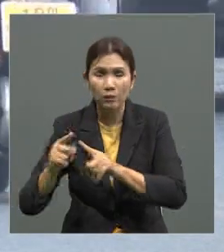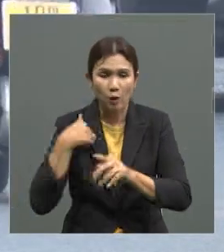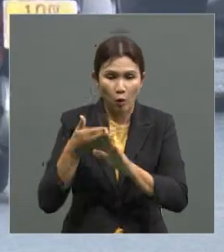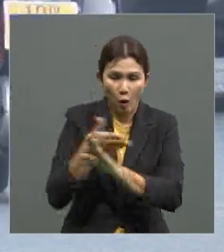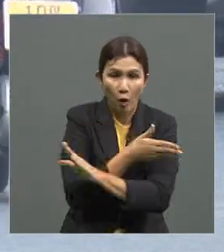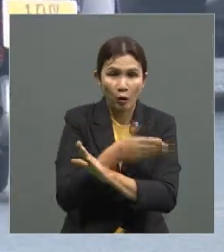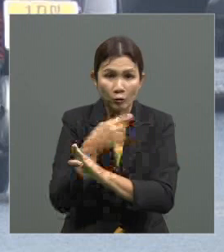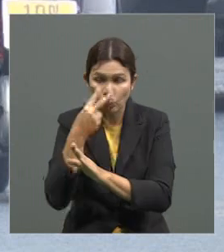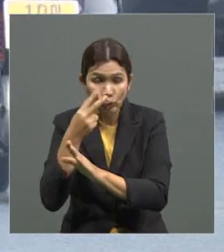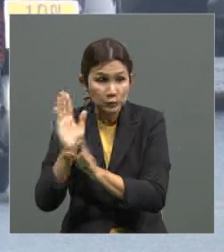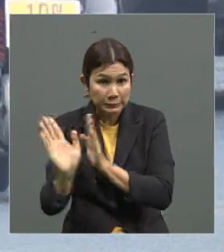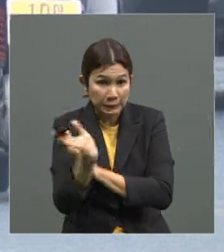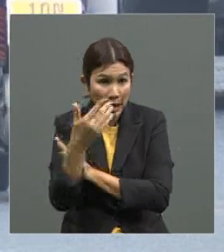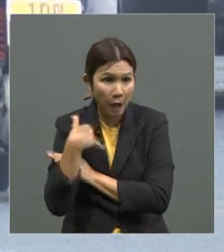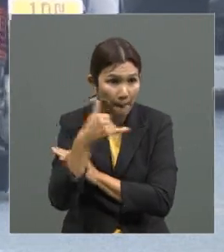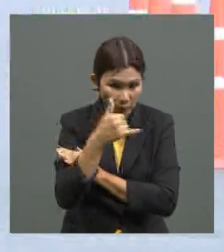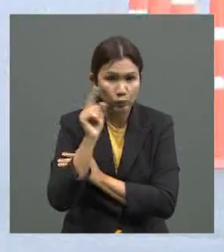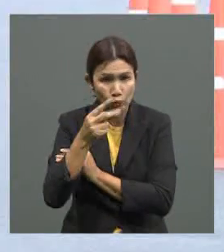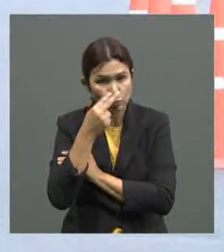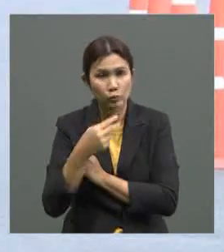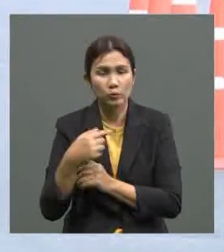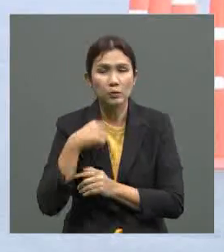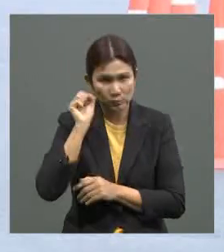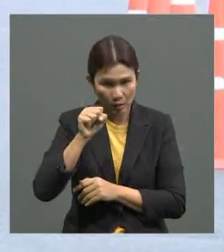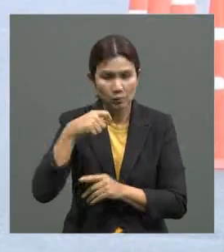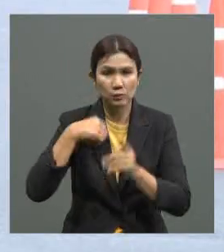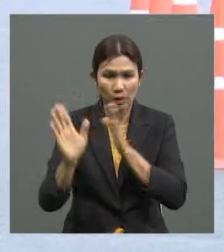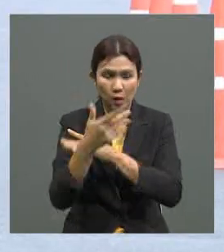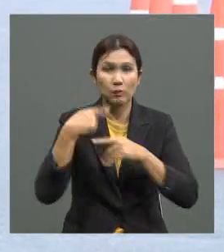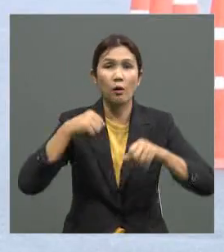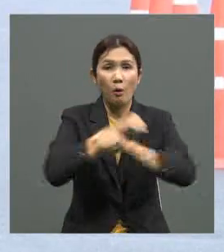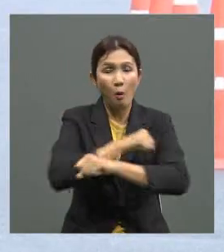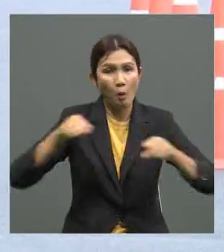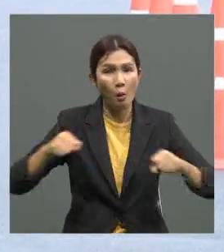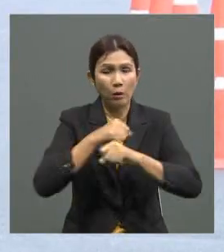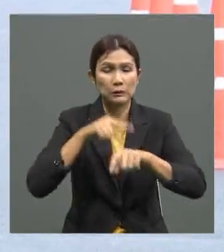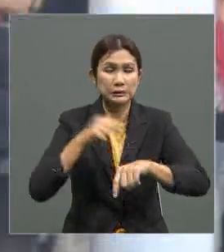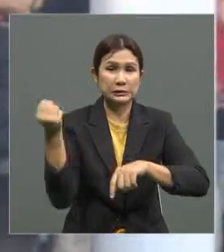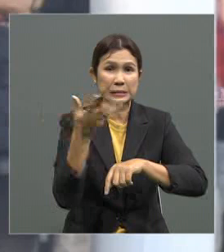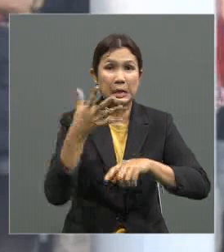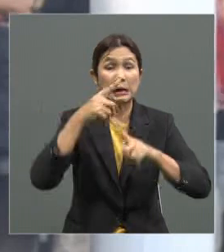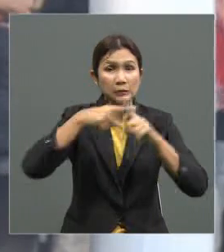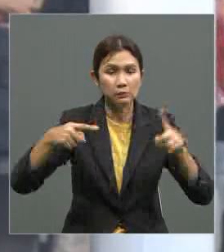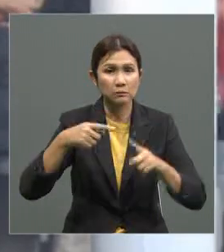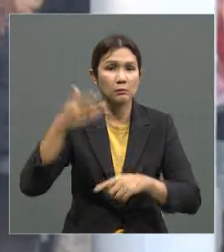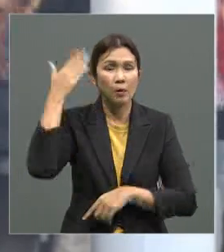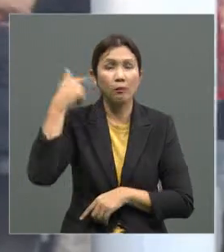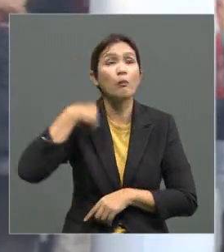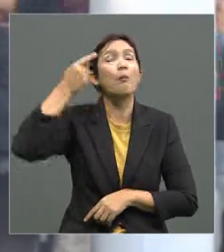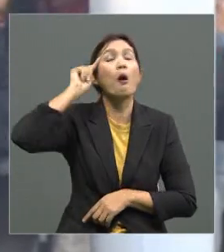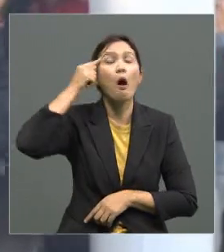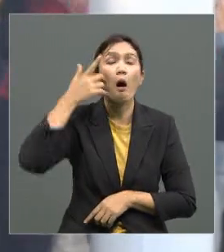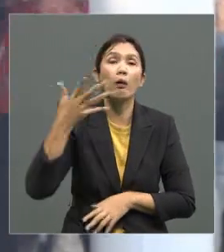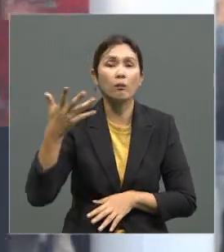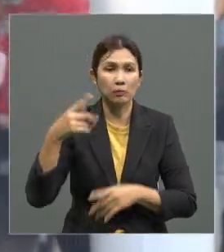จากบ้านเช็คนะเช็คไหมตอนเช้าๆเนี่ย เช็คสิคะเพราะว่าดิฉันจะต้องออกกำลังกายทุกเช้าอะค่ะตีห้าครึ่งอะค่ะเมื่อก่อนก็ไม่ได้เช็คหรอกพอต